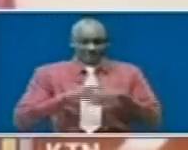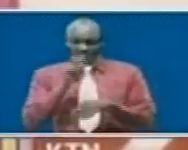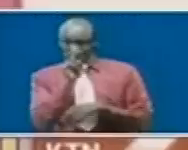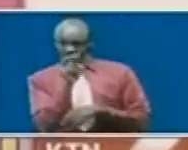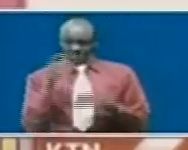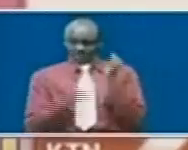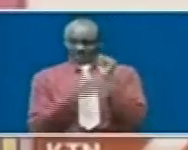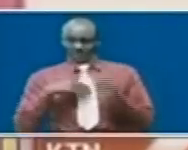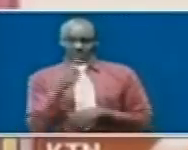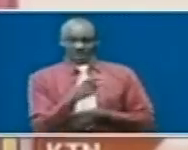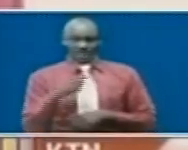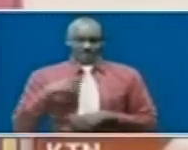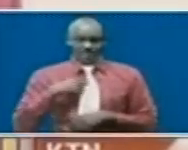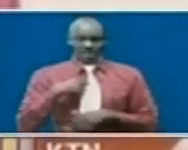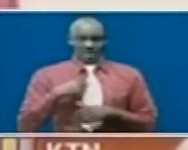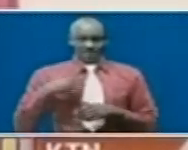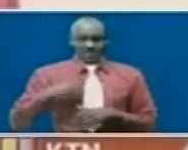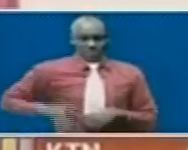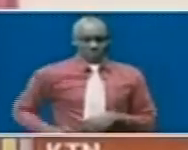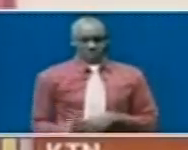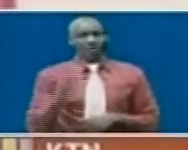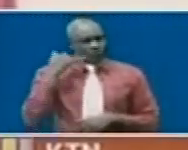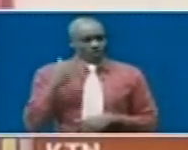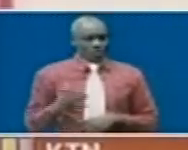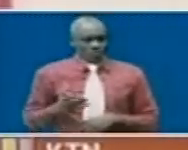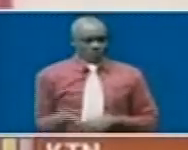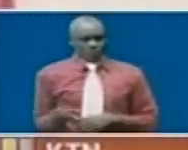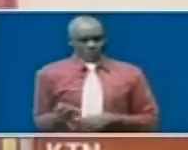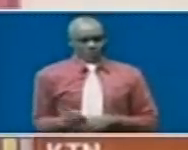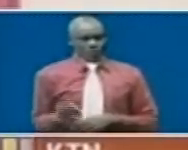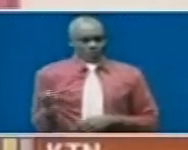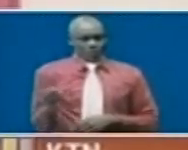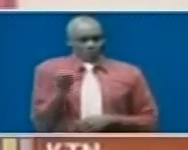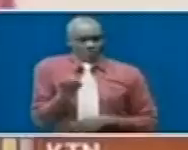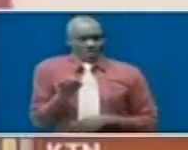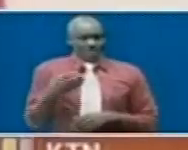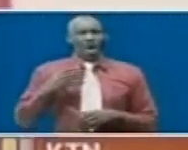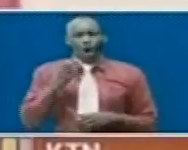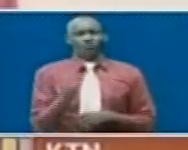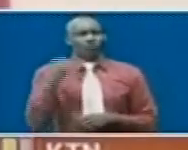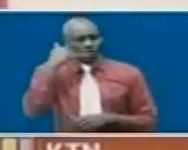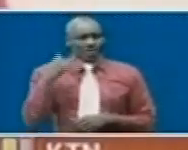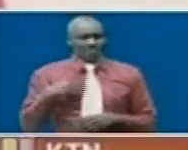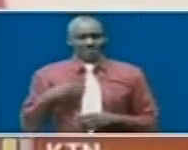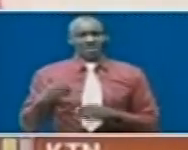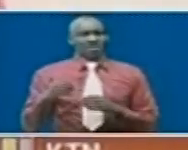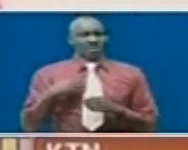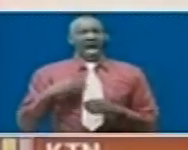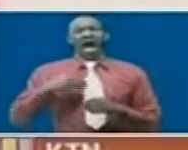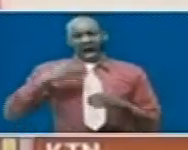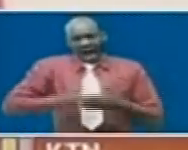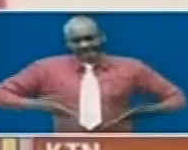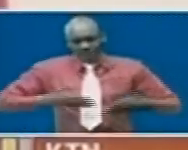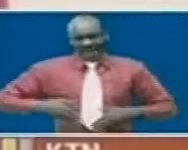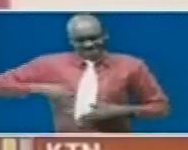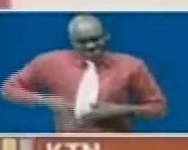watu wabaya, nika switch off kwa mfuko tu, najua kwa operate mwenyewe kwa mfuko, na nika switch off na nikaiweka underwear kwa underwear